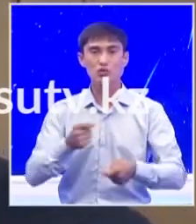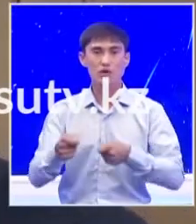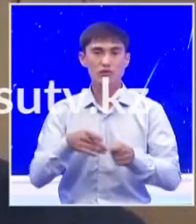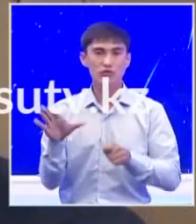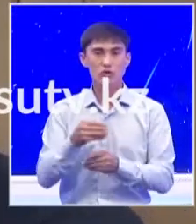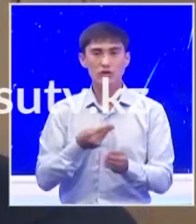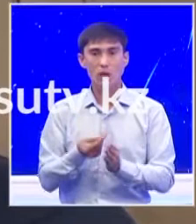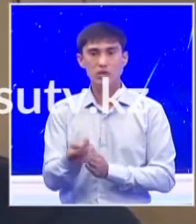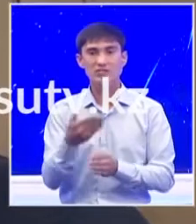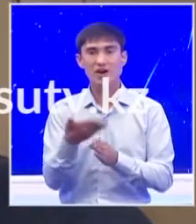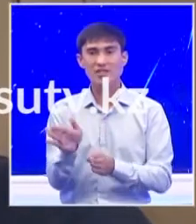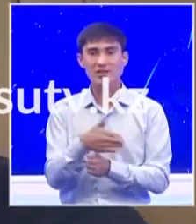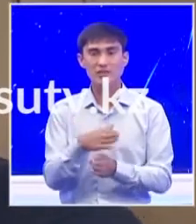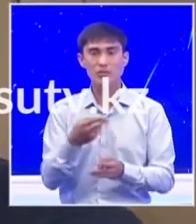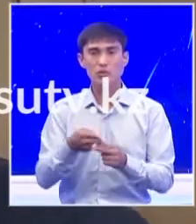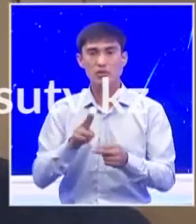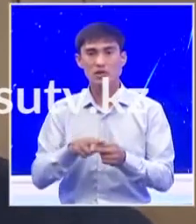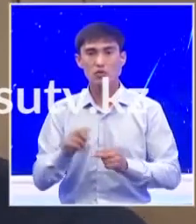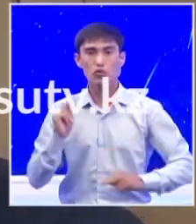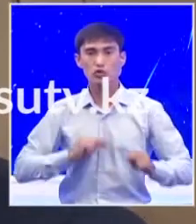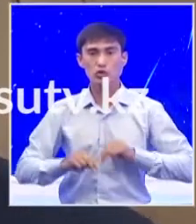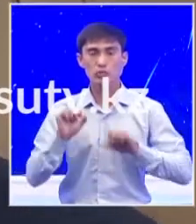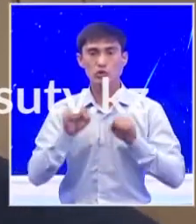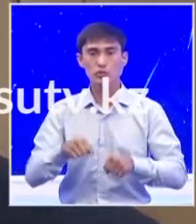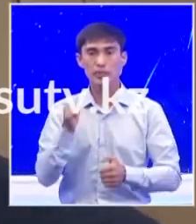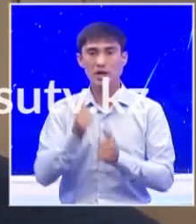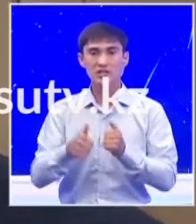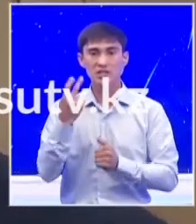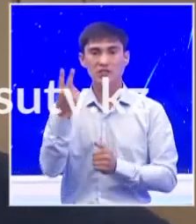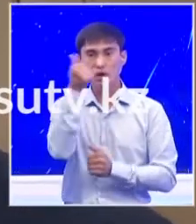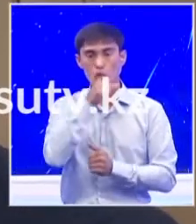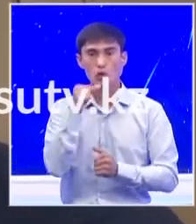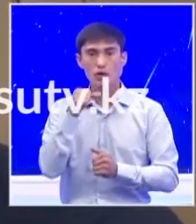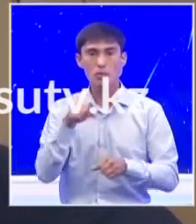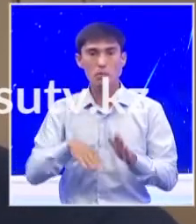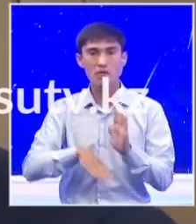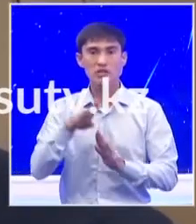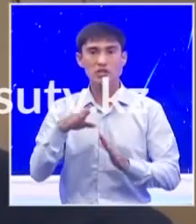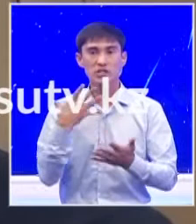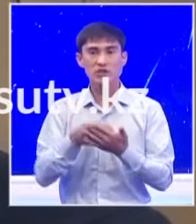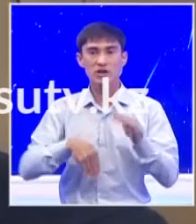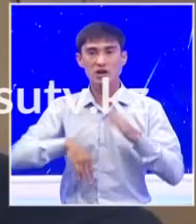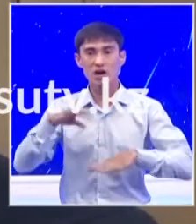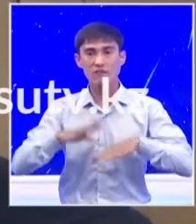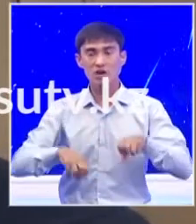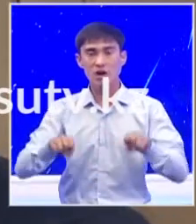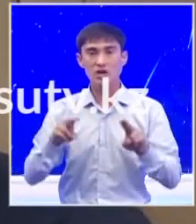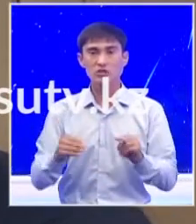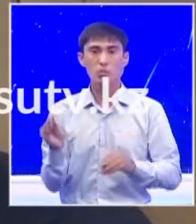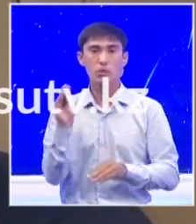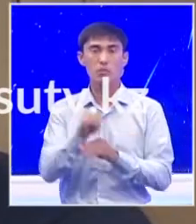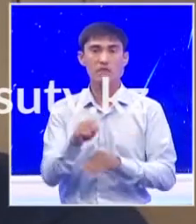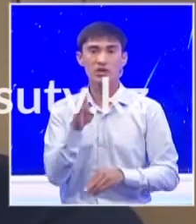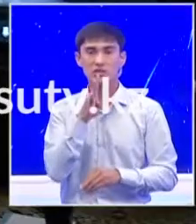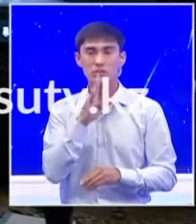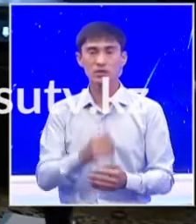это оплачивается отдельно. Кроме того, учитель может каждые 2 года повышать свои квалификацию, а это тоже хорошая прибавка к